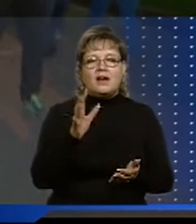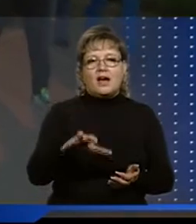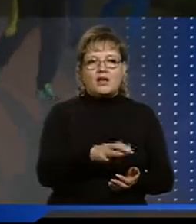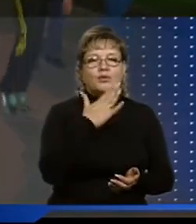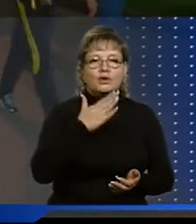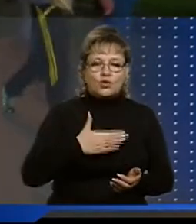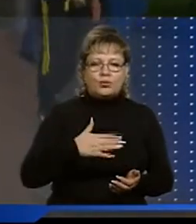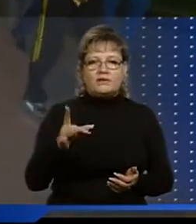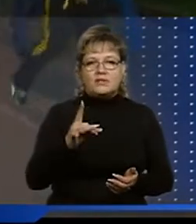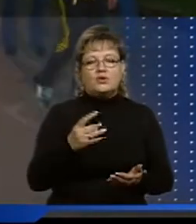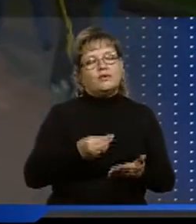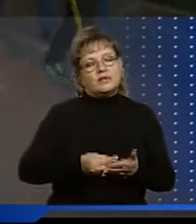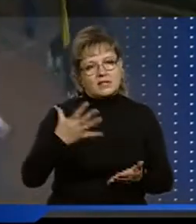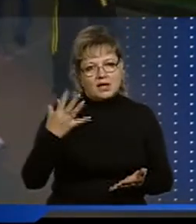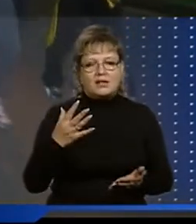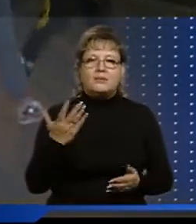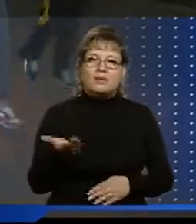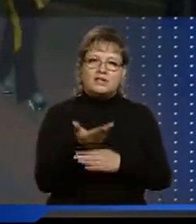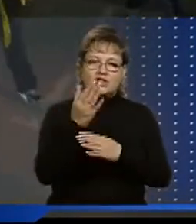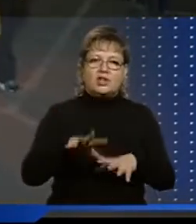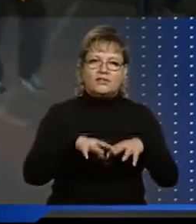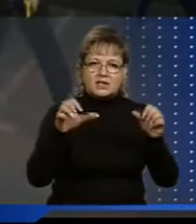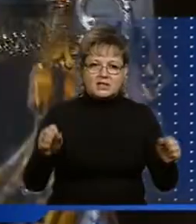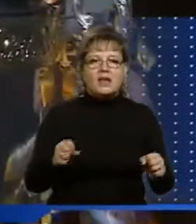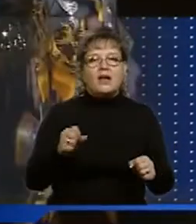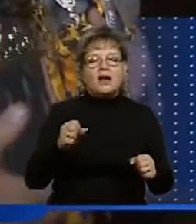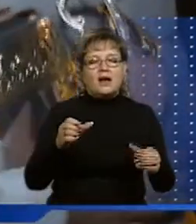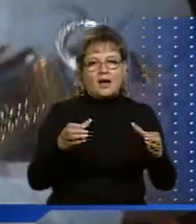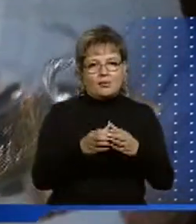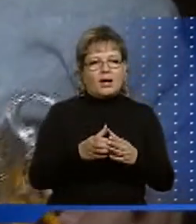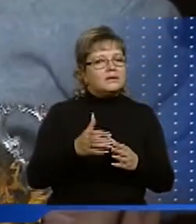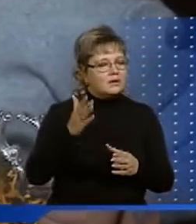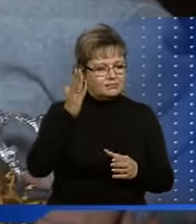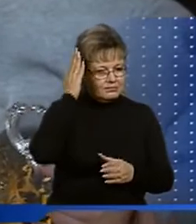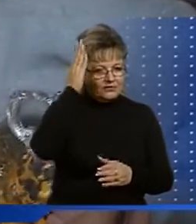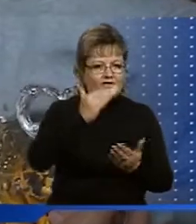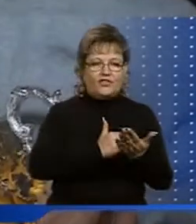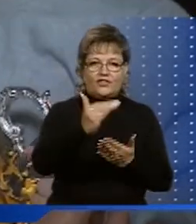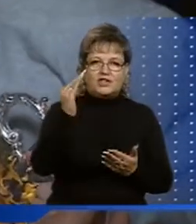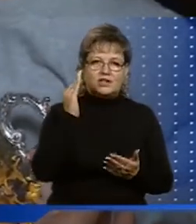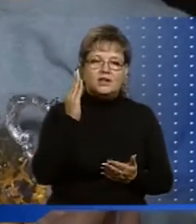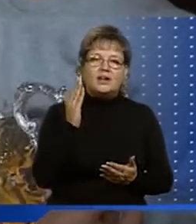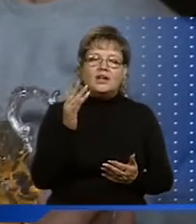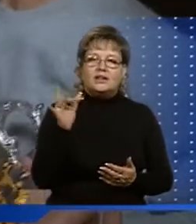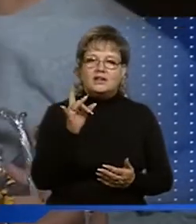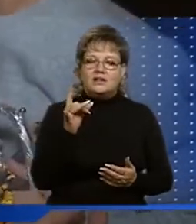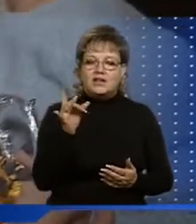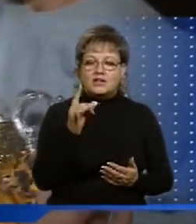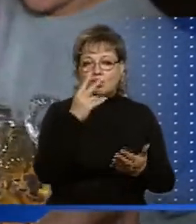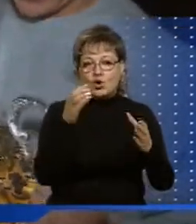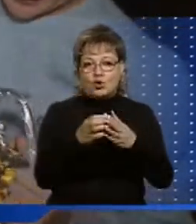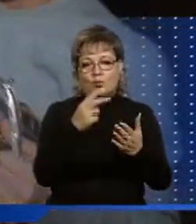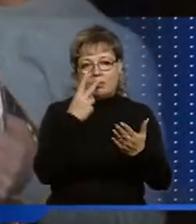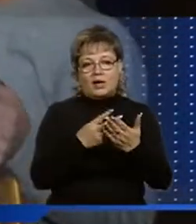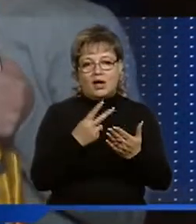регионе любят и ценят. Благодаря поддержке областных властей команда замахнулась на покорение новых высот. В этом сезоне донской клуб представит